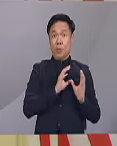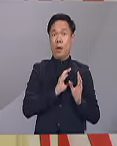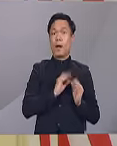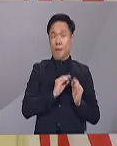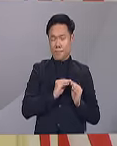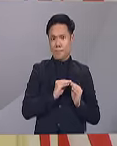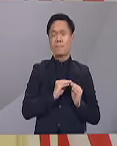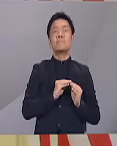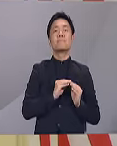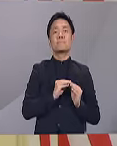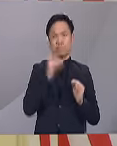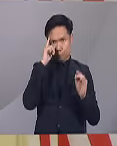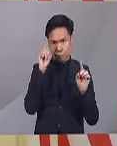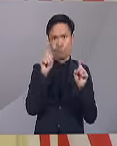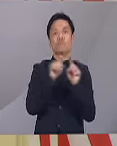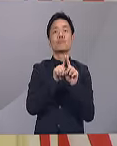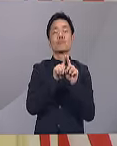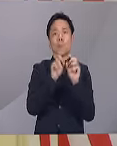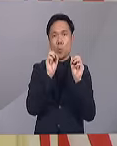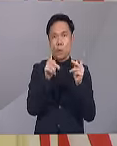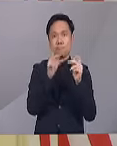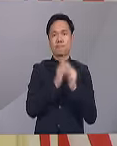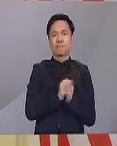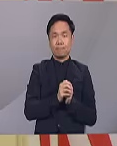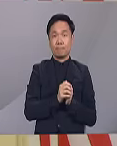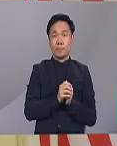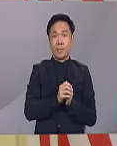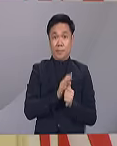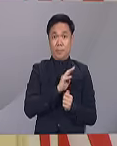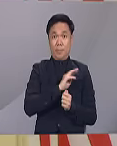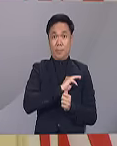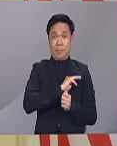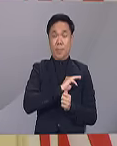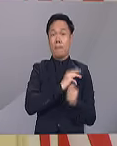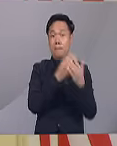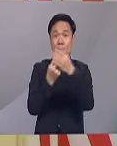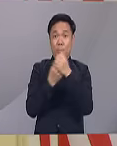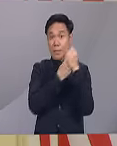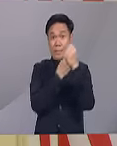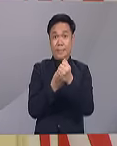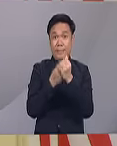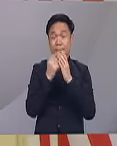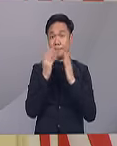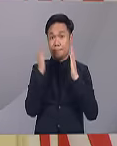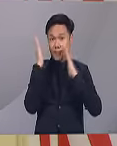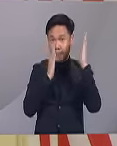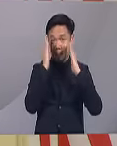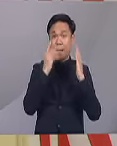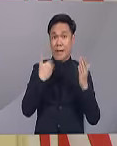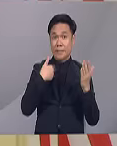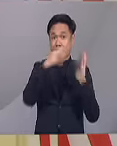dan mesyuarat meminta supaya Kementerian Perpaduan Negara untuk menyediakan SOP KRT